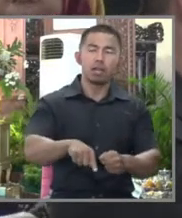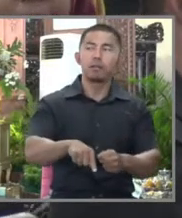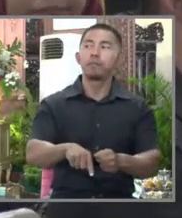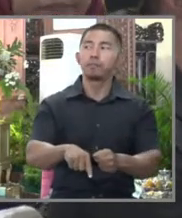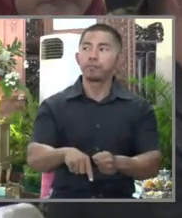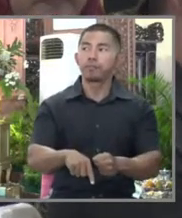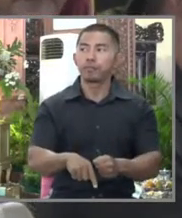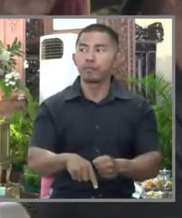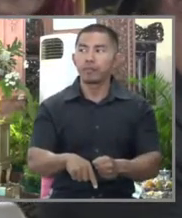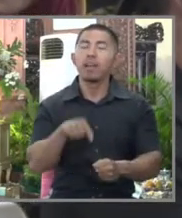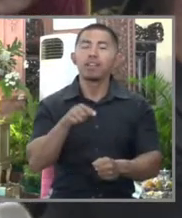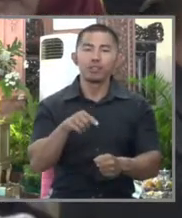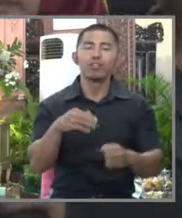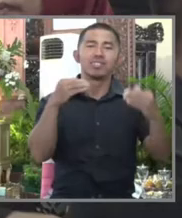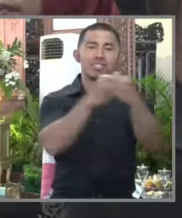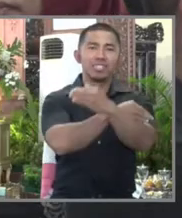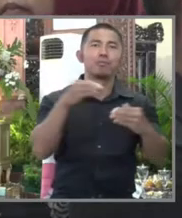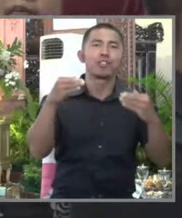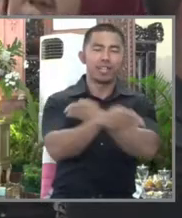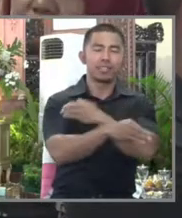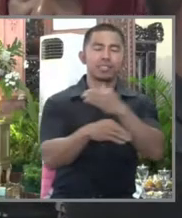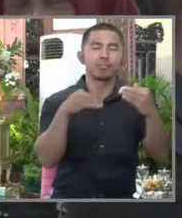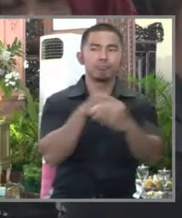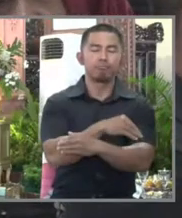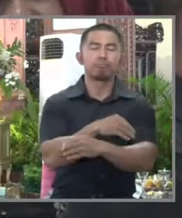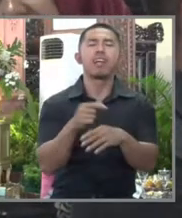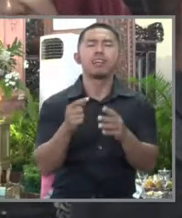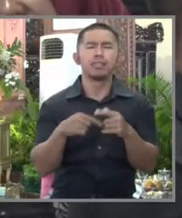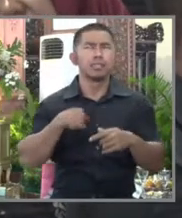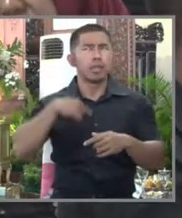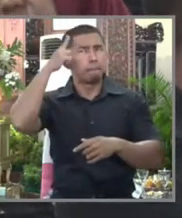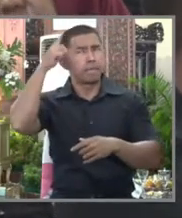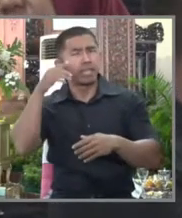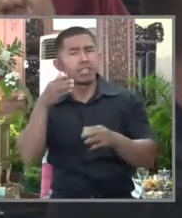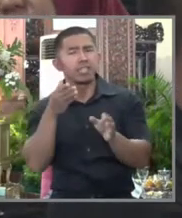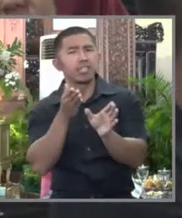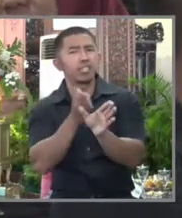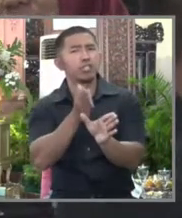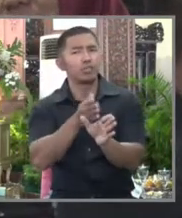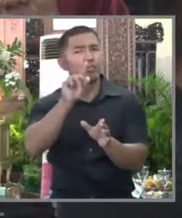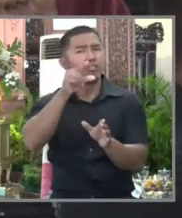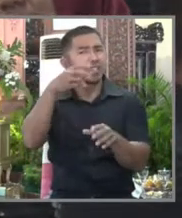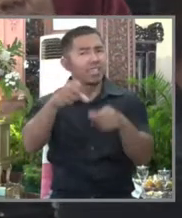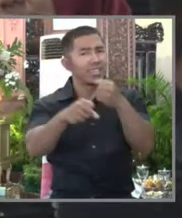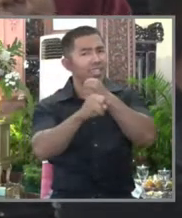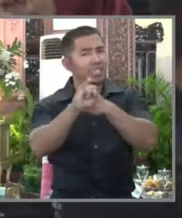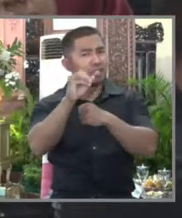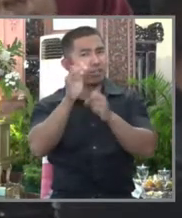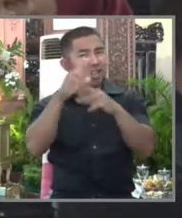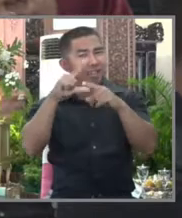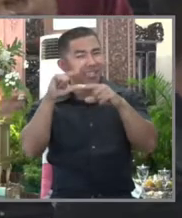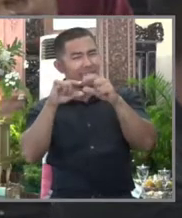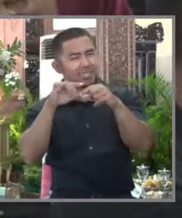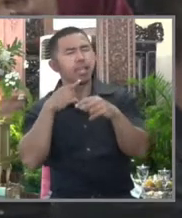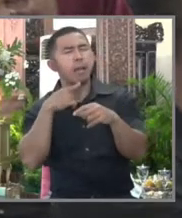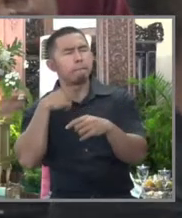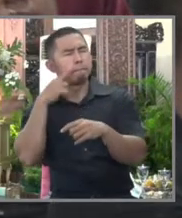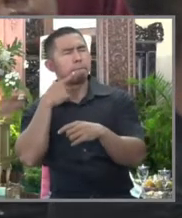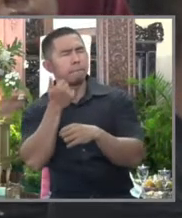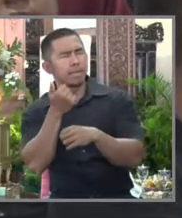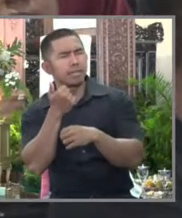ini moda transportasi barang-barang industrinya. Jadi saya kira isu regionalisasi adalah isu yang relevan dalam